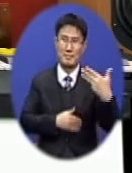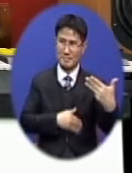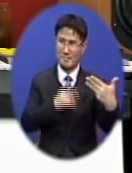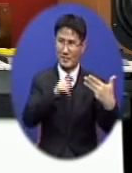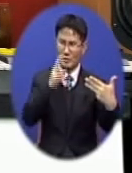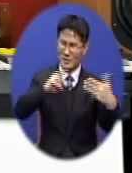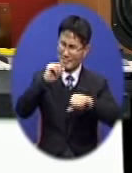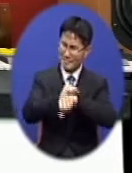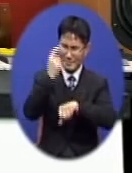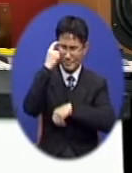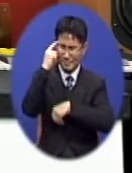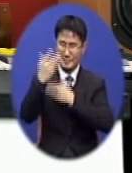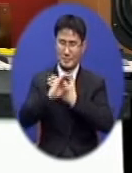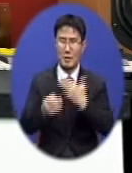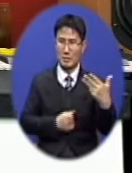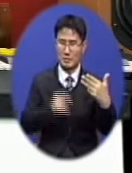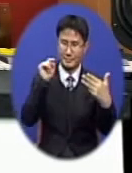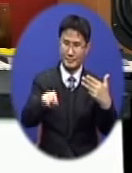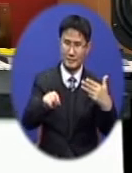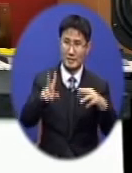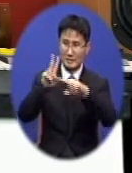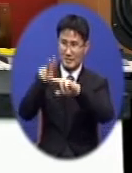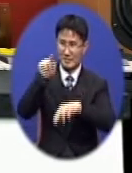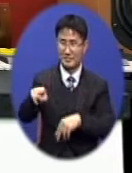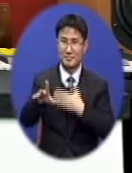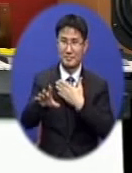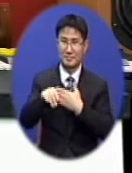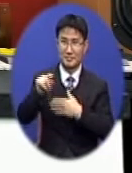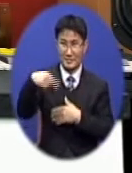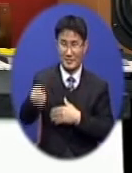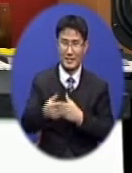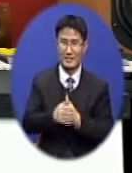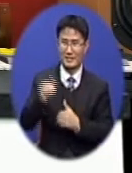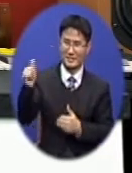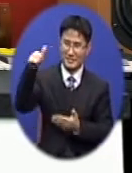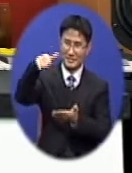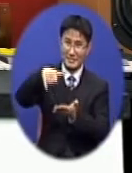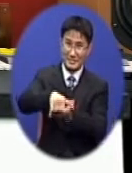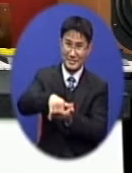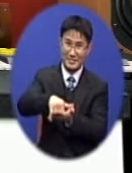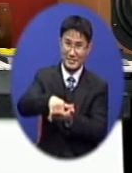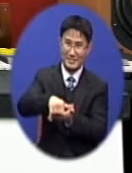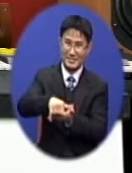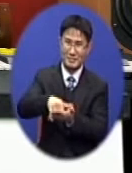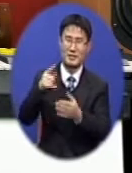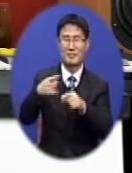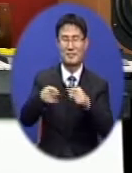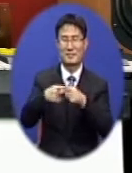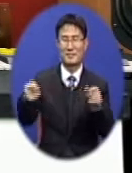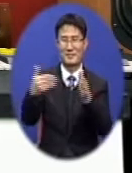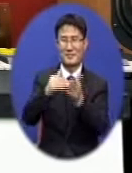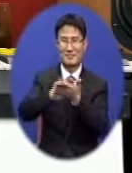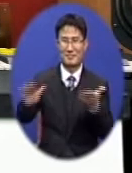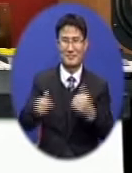8번 노래 잘하신다 하면 8번을 누르시고 우물정자를 누르신 다음에 여러분 그다음에 예, 내려놓으시면 심사가 완료됩니다.